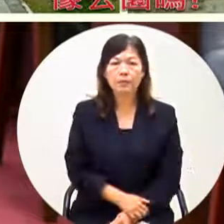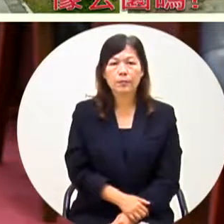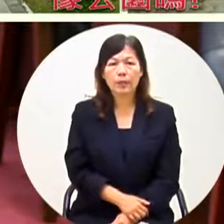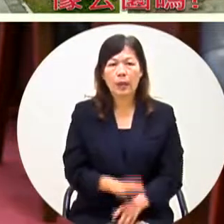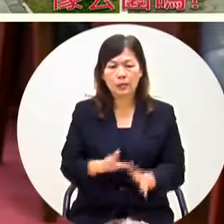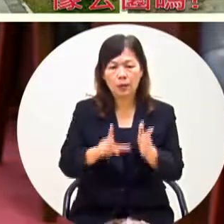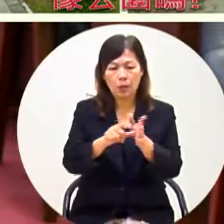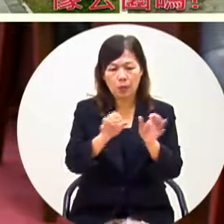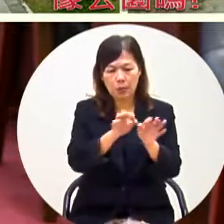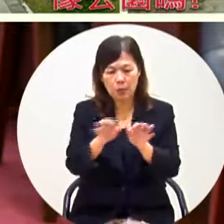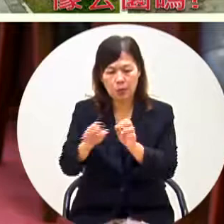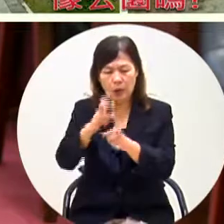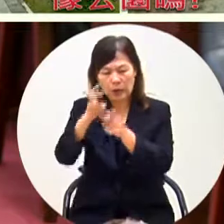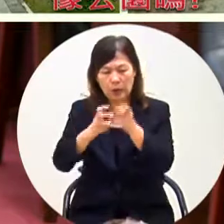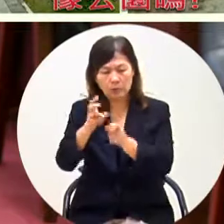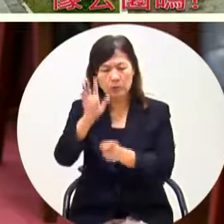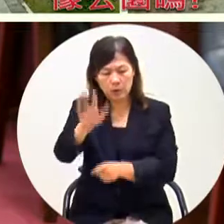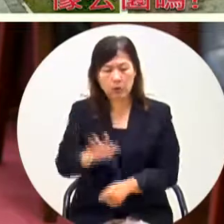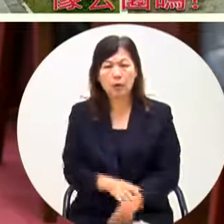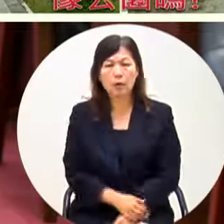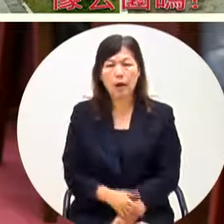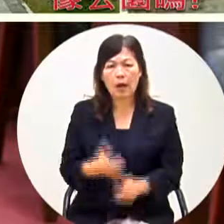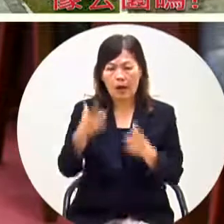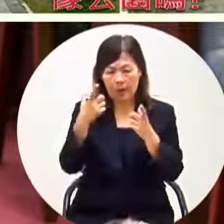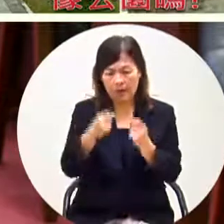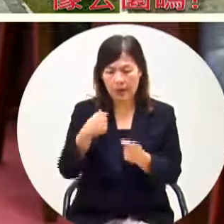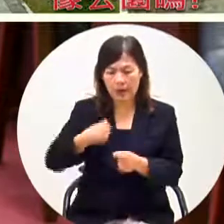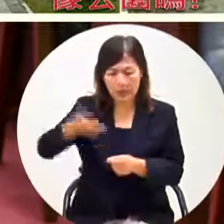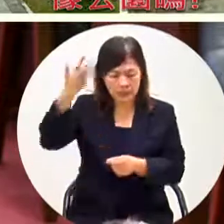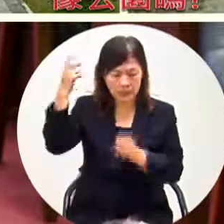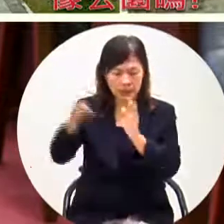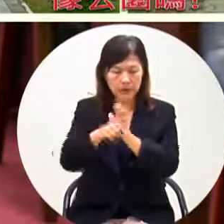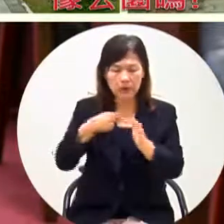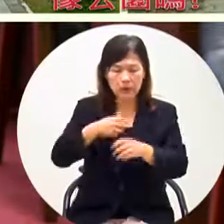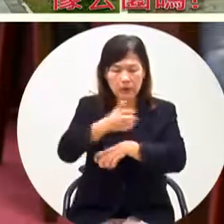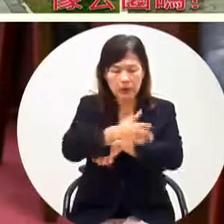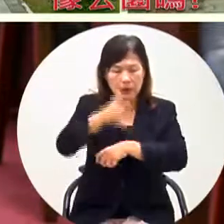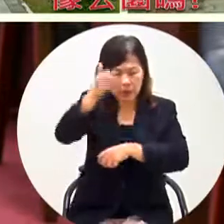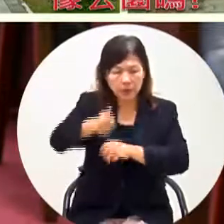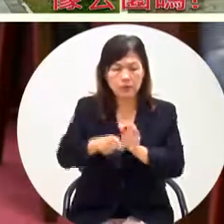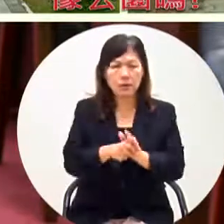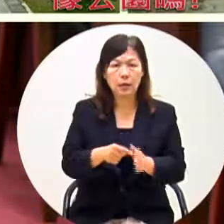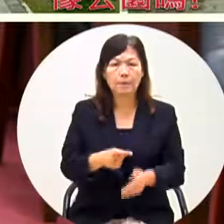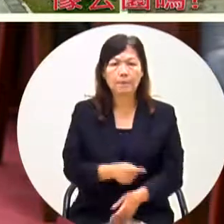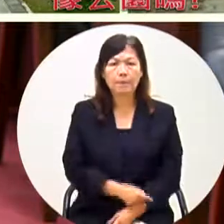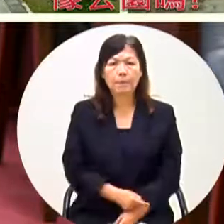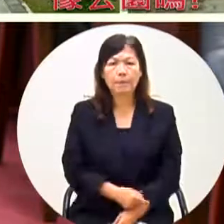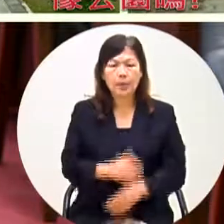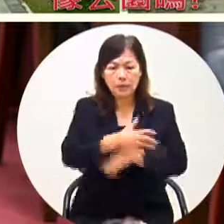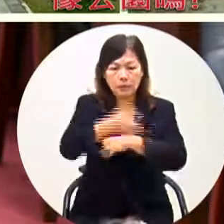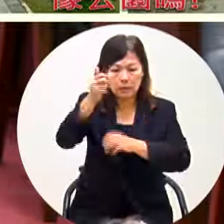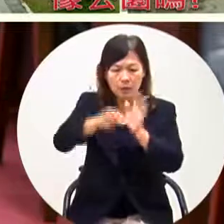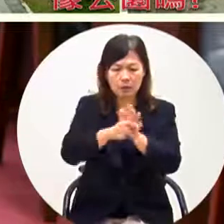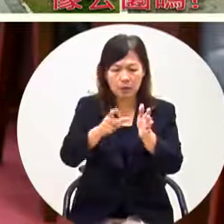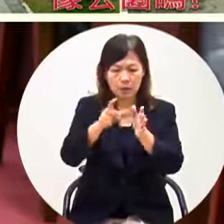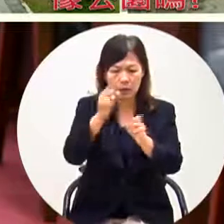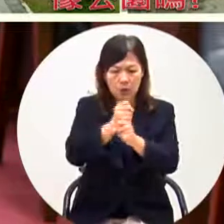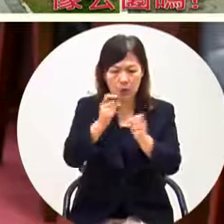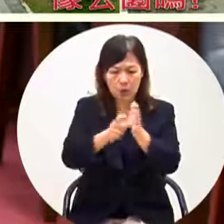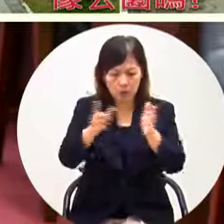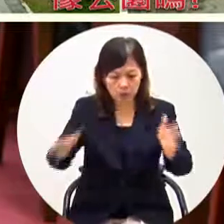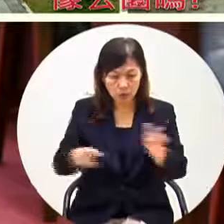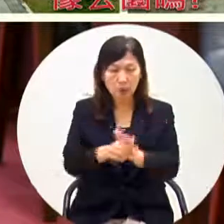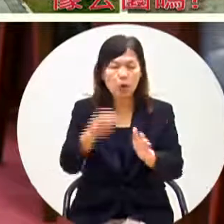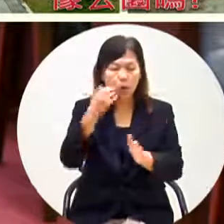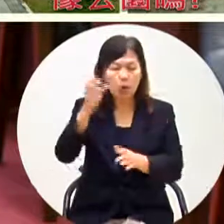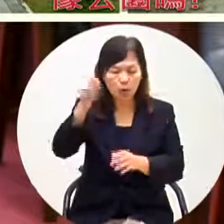了。本来动车时啊，有一任的乡长啊，就是在他乡长的任内承诺说。好，伊那是动双雄定为行，他会